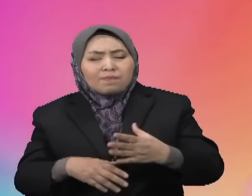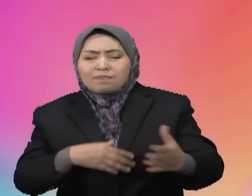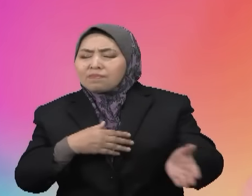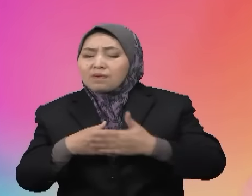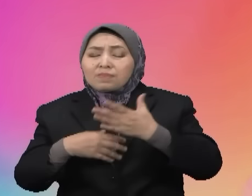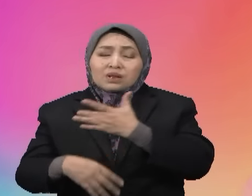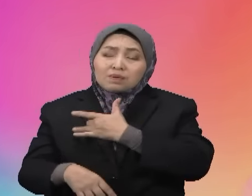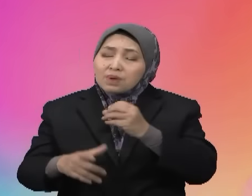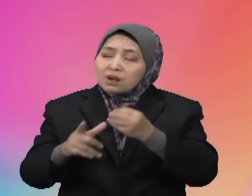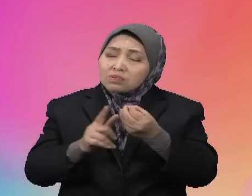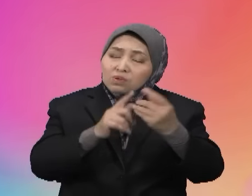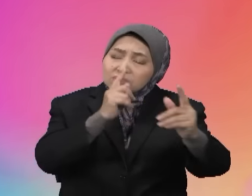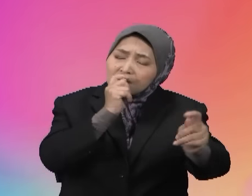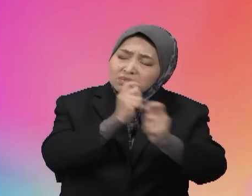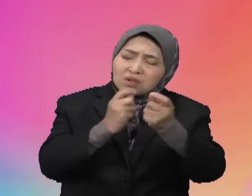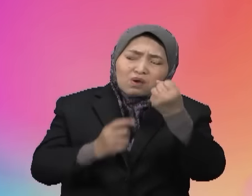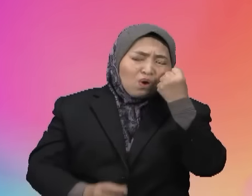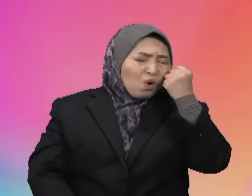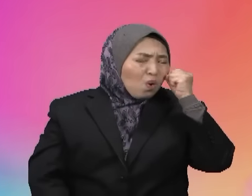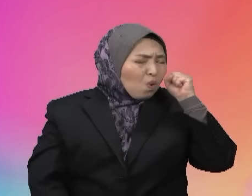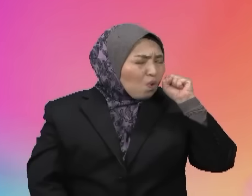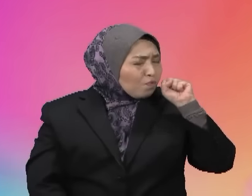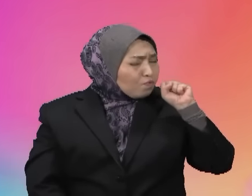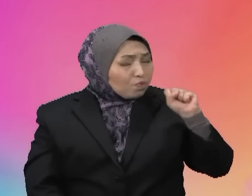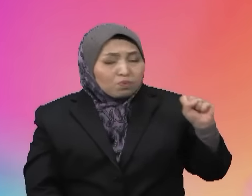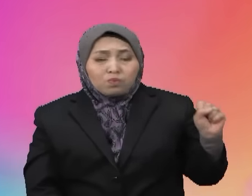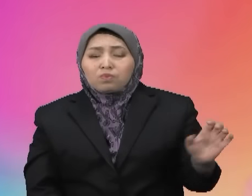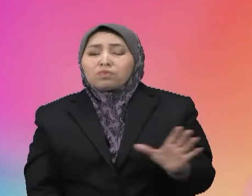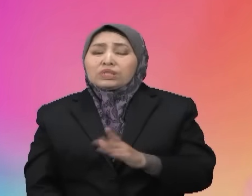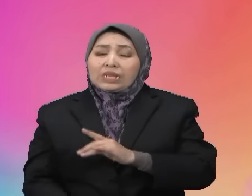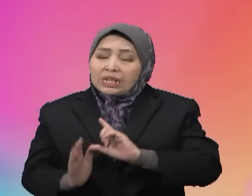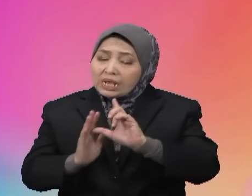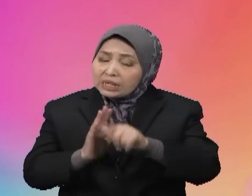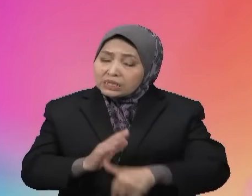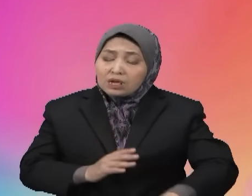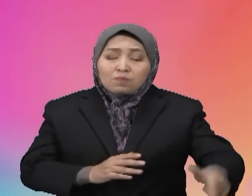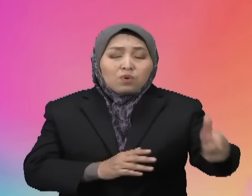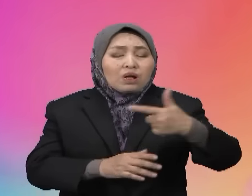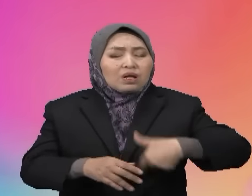تردون إلى عالم الغيب